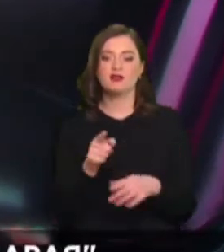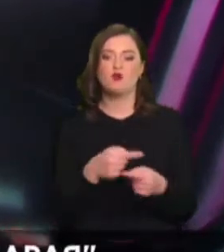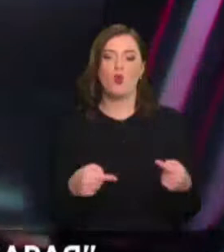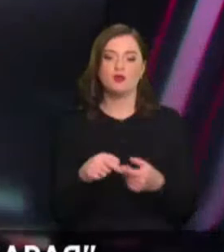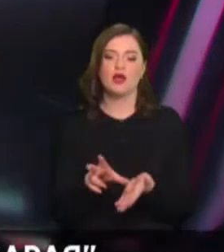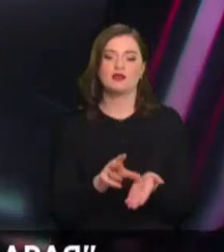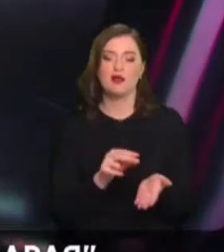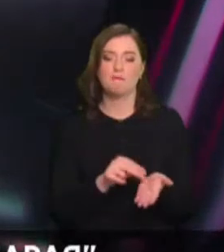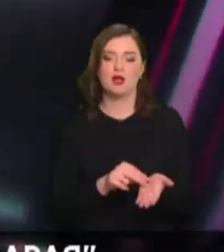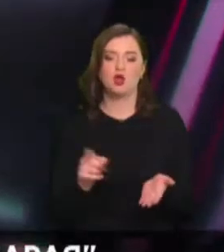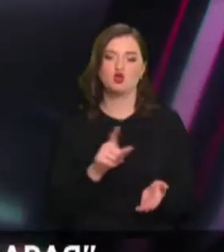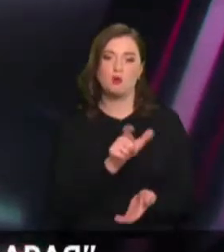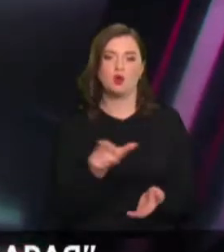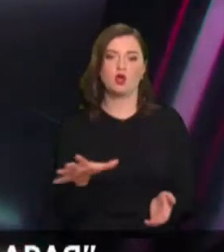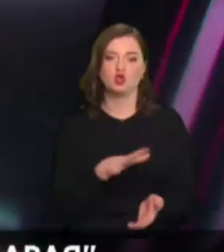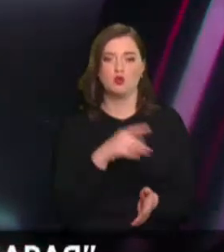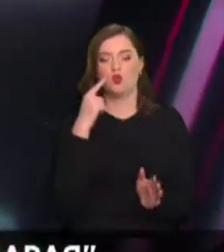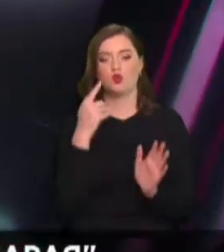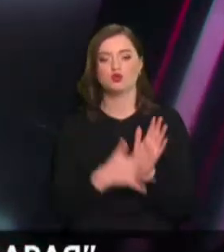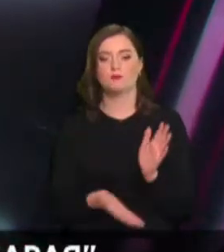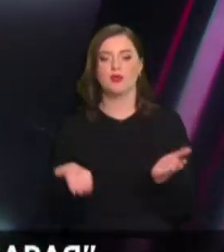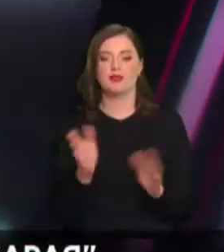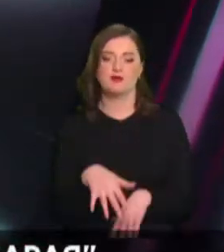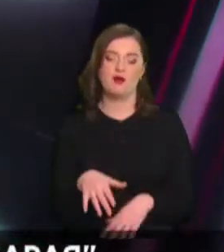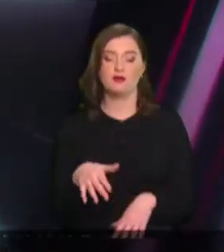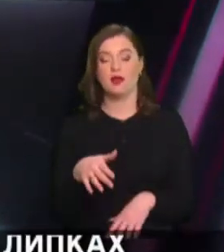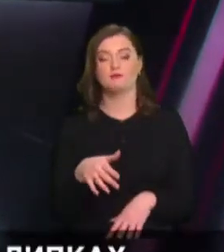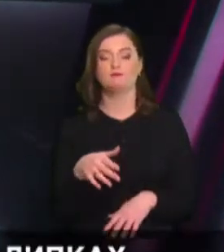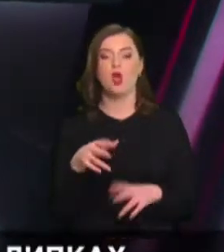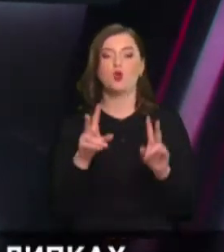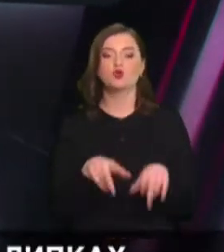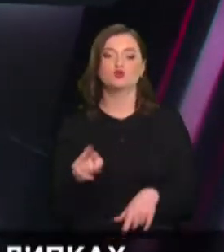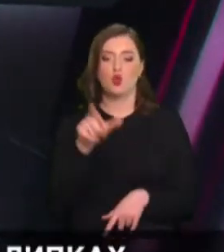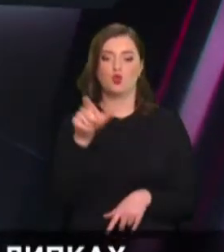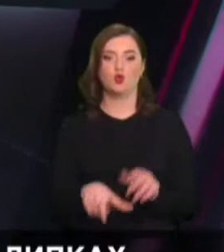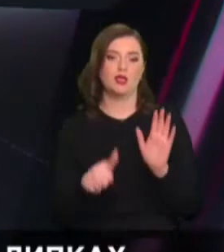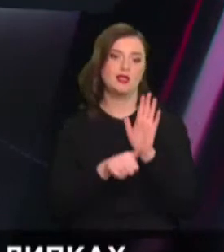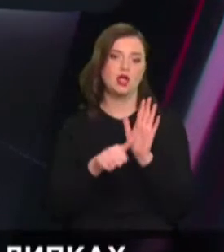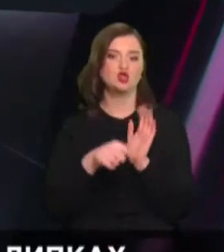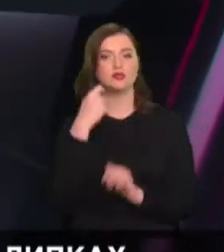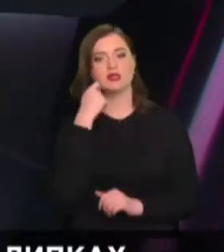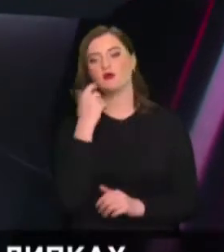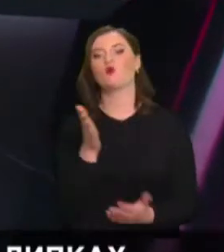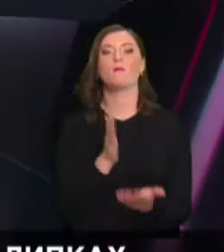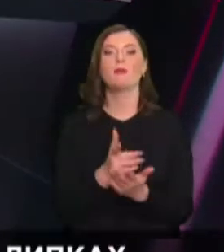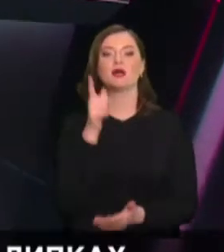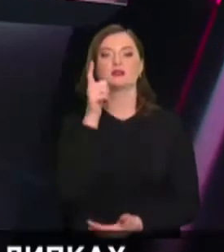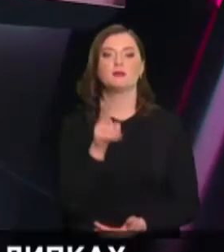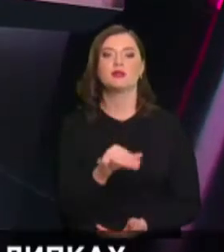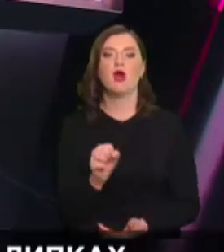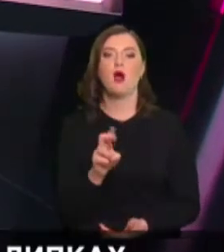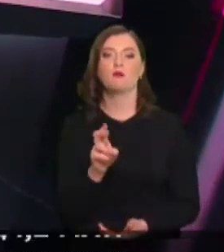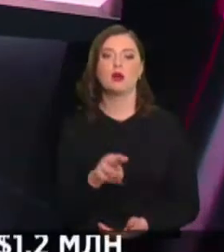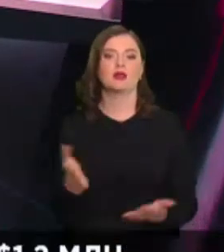для того, щоб глядачам було зрозуміло. Давайте гіпотетично розглянемо, що це людина 60 років, яка має цукровий діабет, і